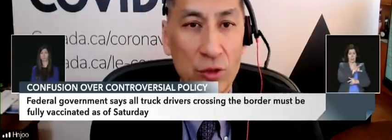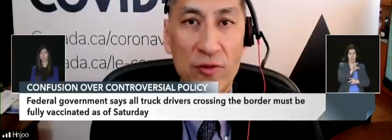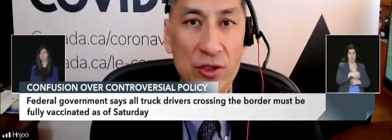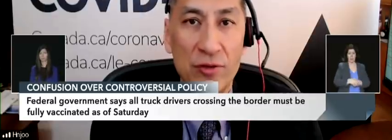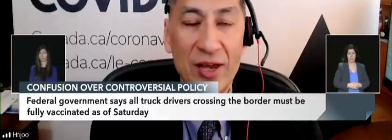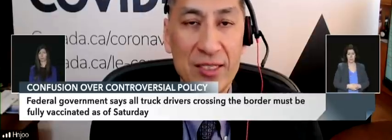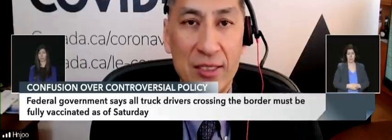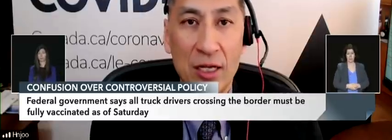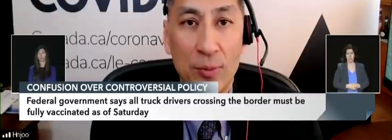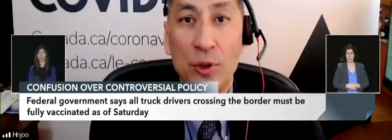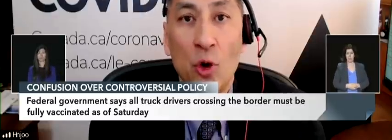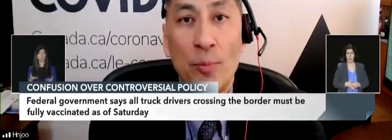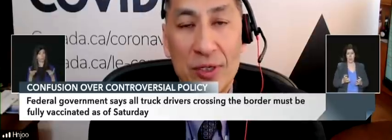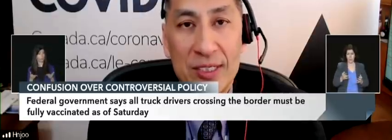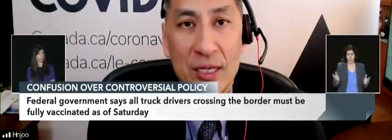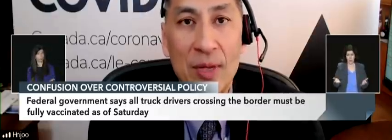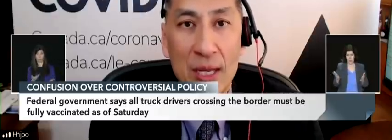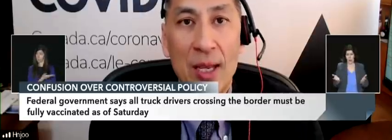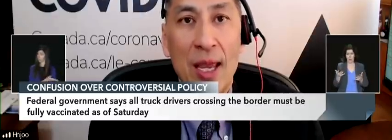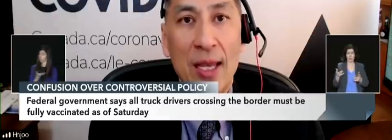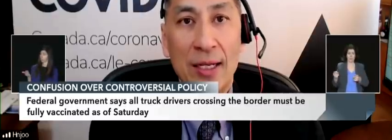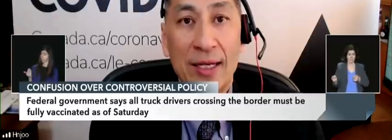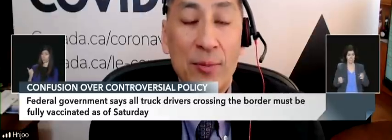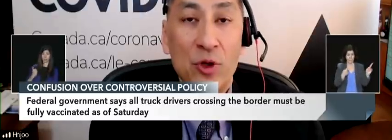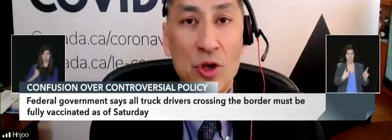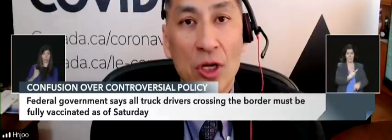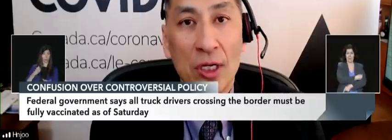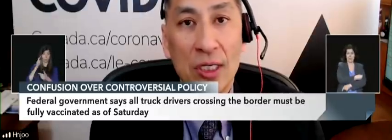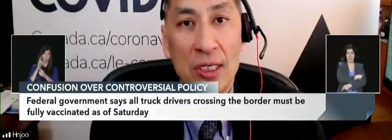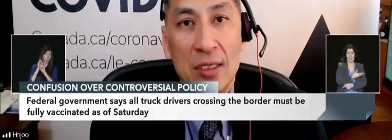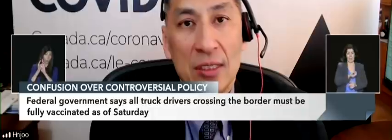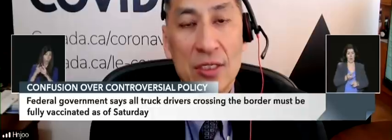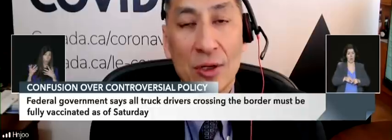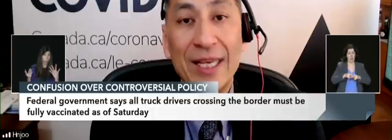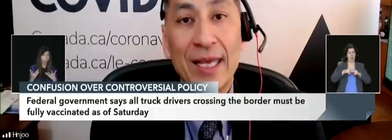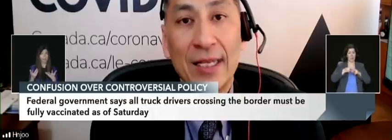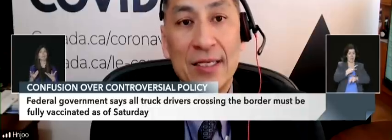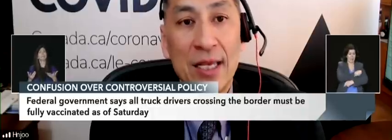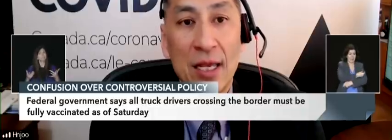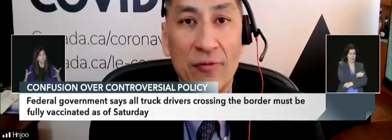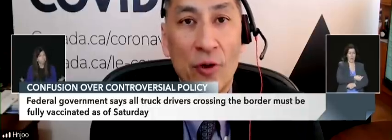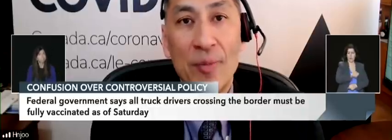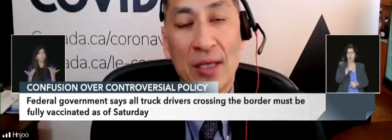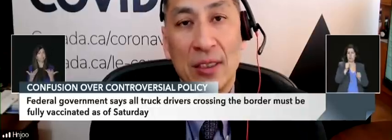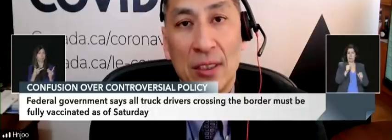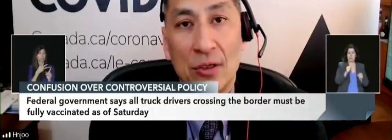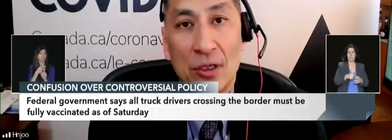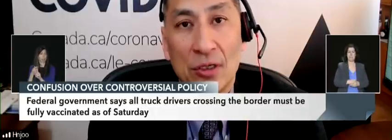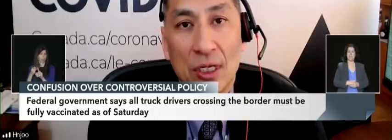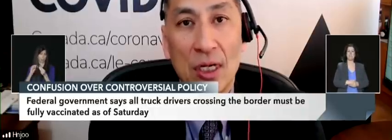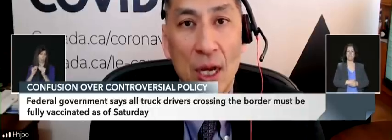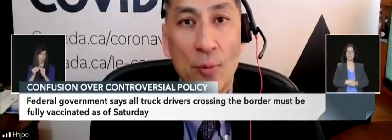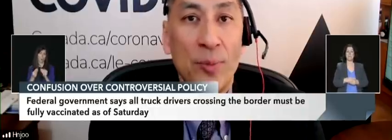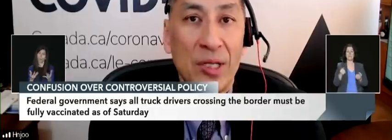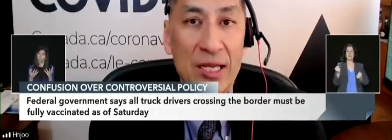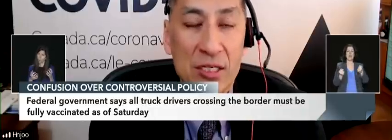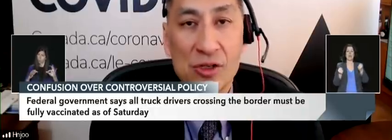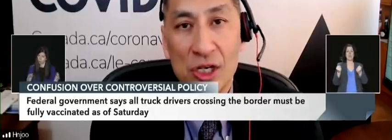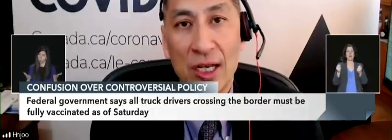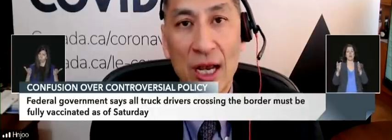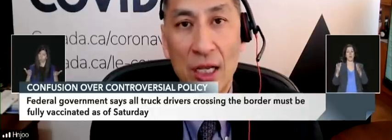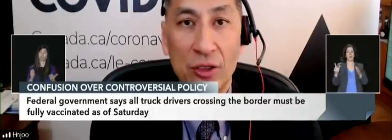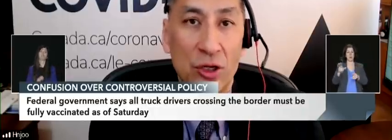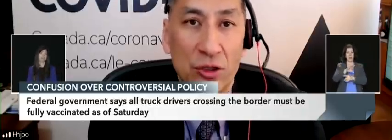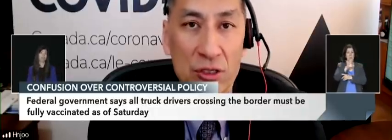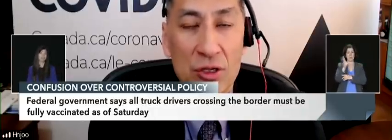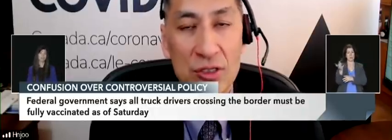notre couverture vaccinale le plus haut possible et les camionneurs qui sont les Canadiens font partie de notre population